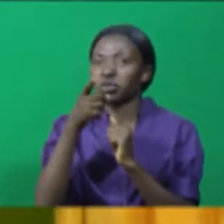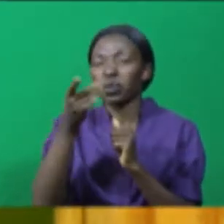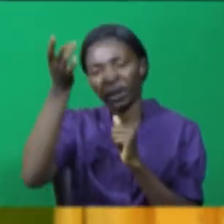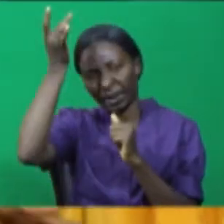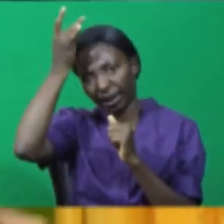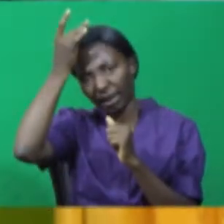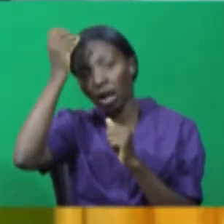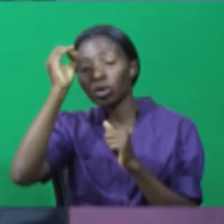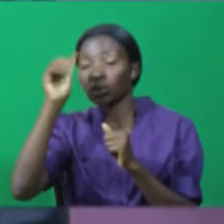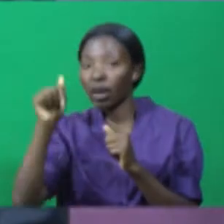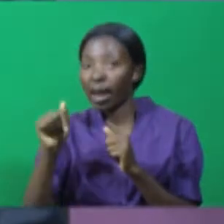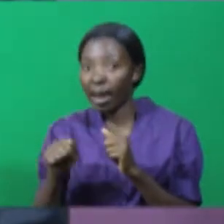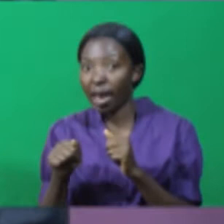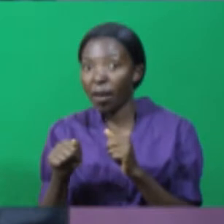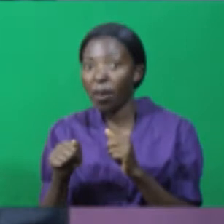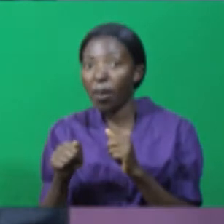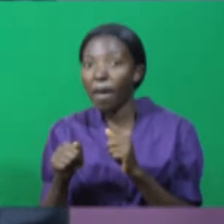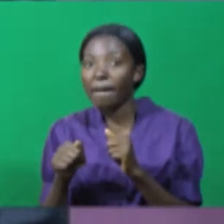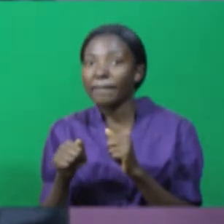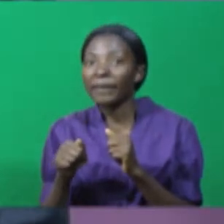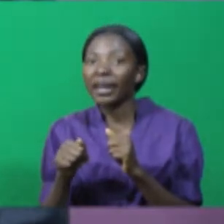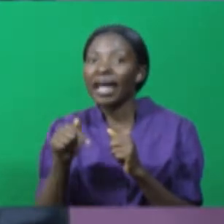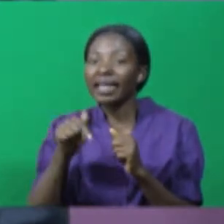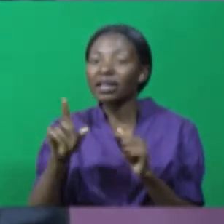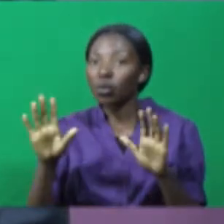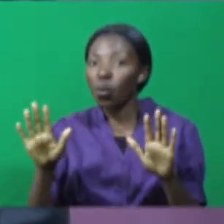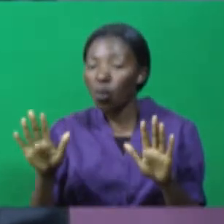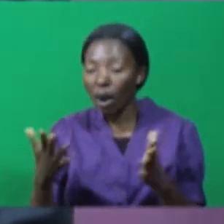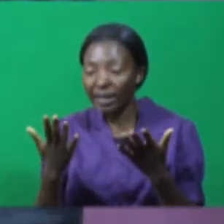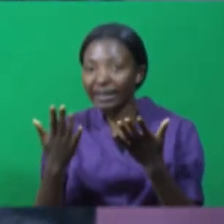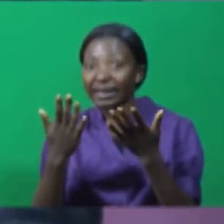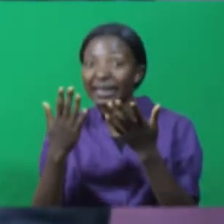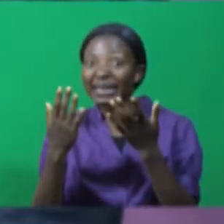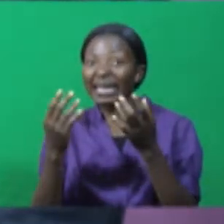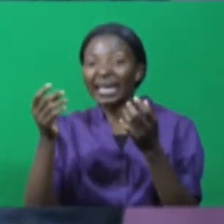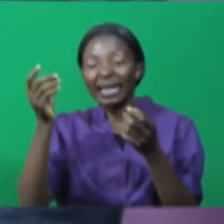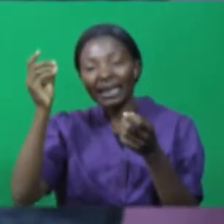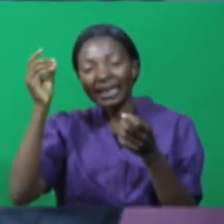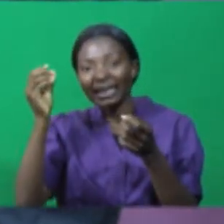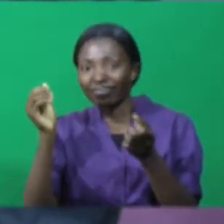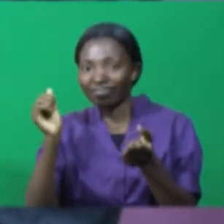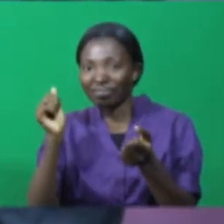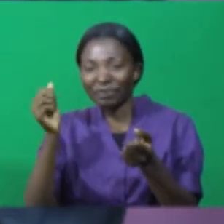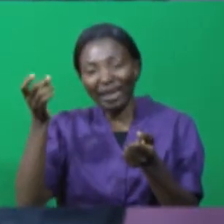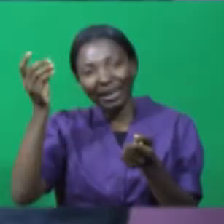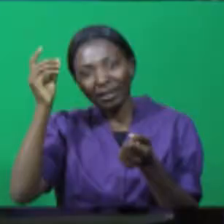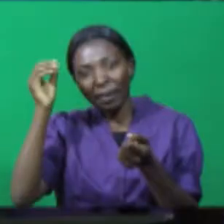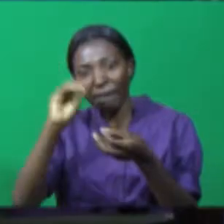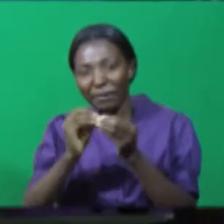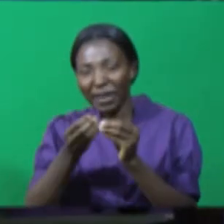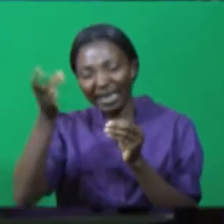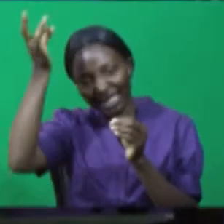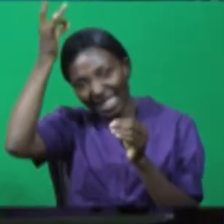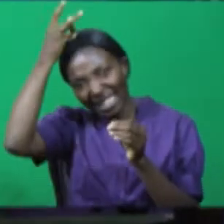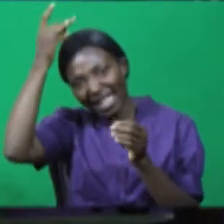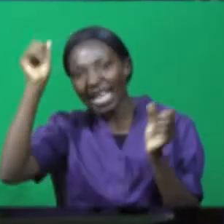zvazvisingavavhundutsi. Saka ndoka katreperwa futi kakaitwa mambo akabva anzi mwedzi uno i 30 days ndedze kunamata imimi.